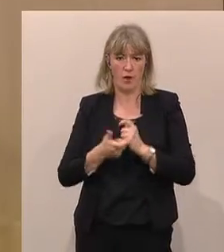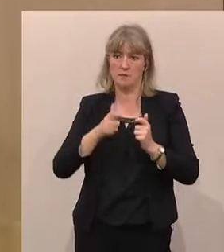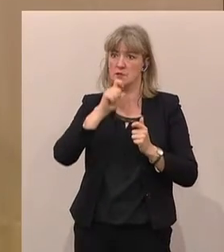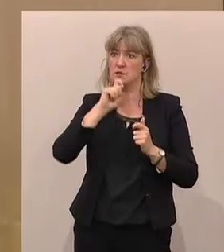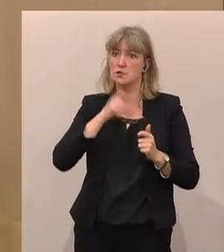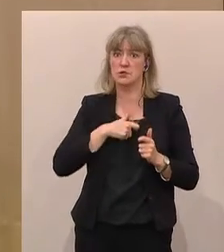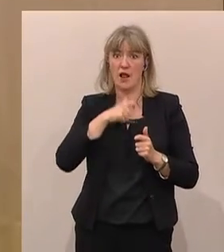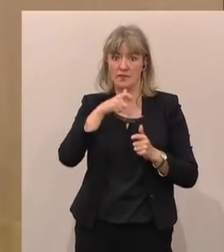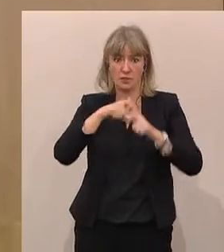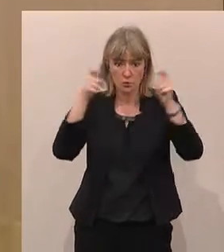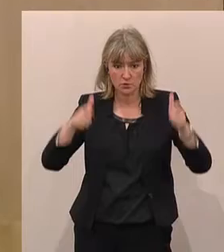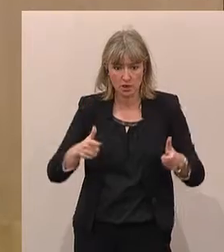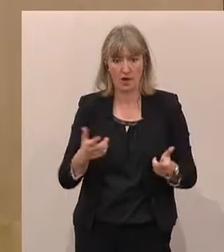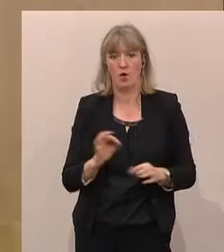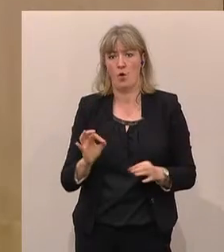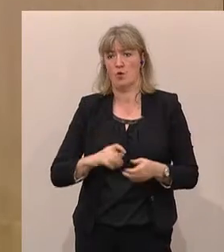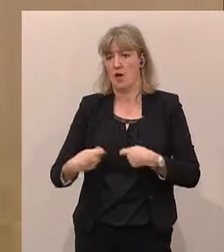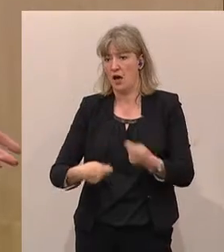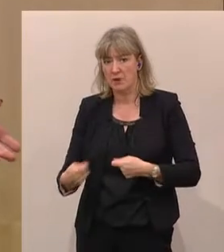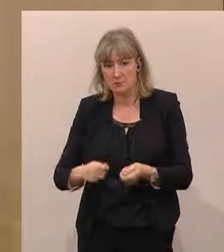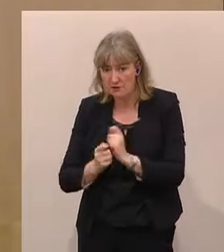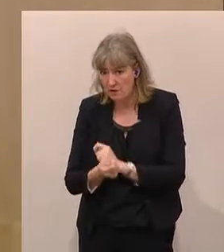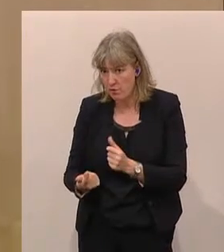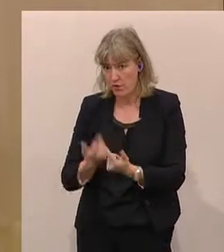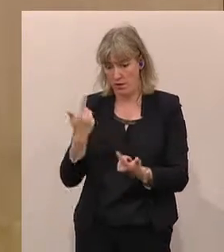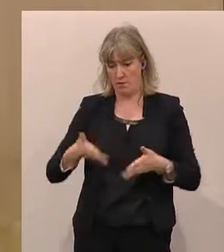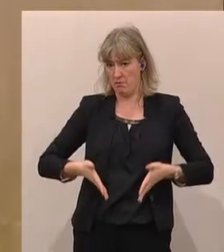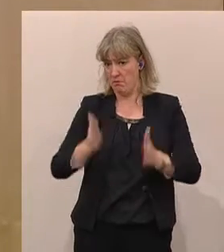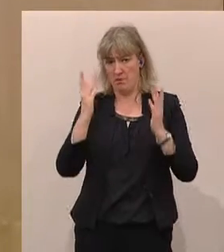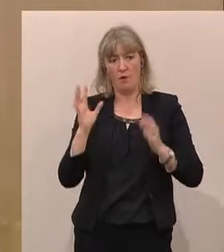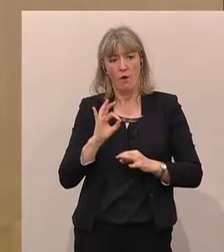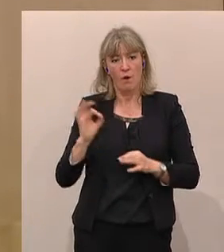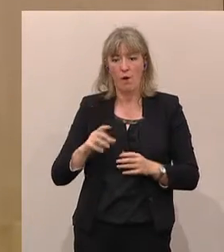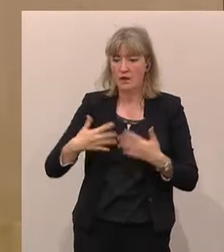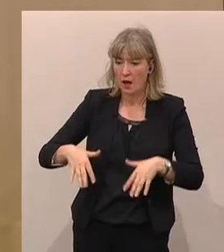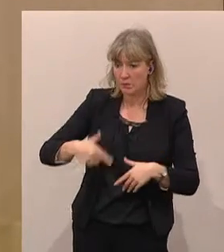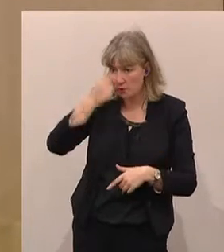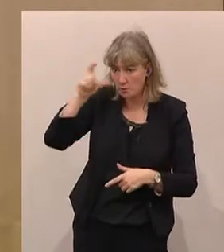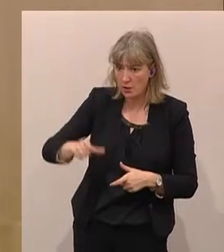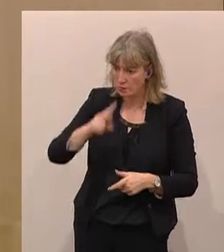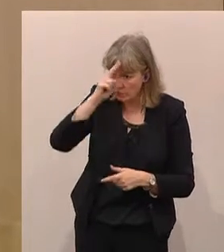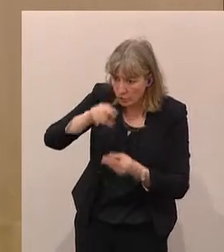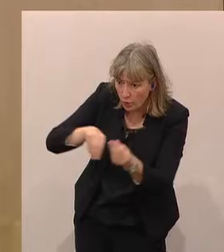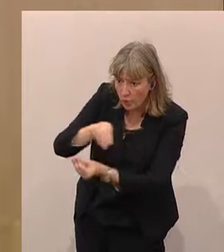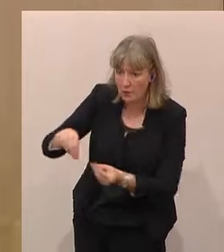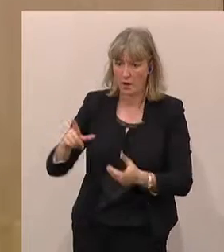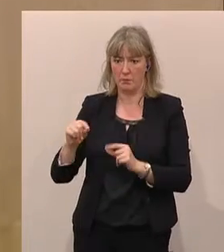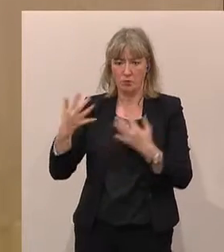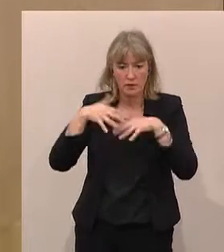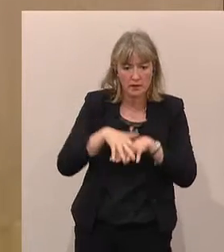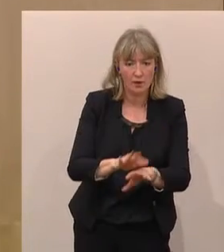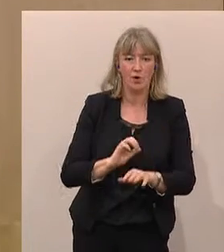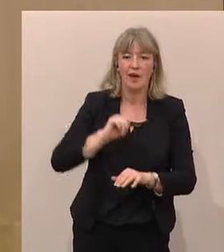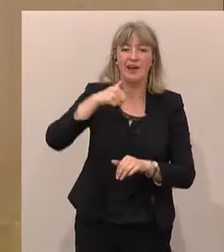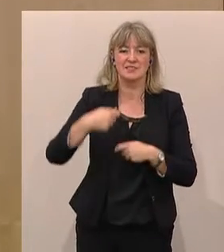aber auch mit der Reform am Arbeitsmarkt. Würdevoller Umgang mit arbeitslosen Menschen heißt für uns Integration in den